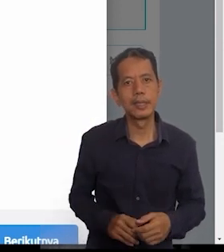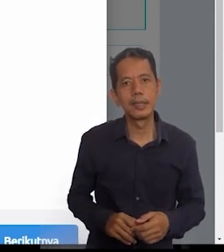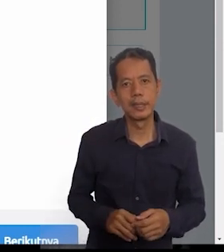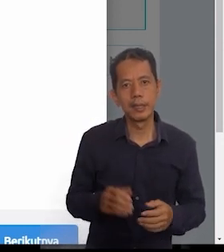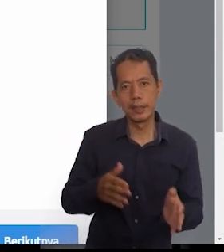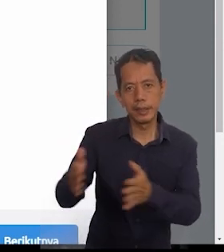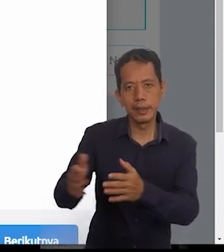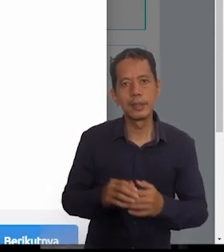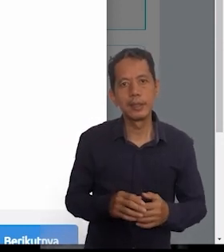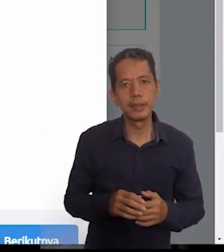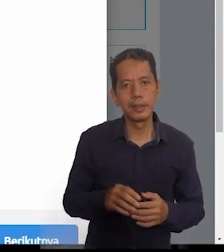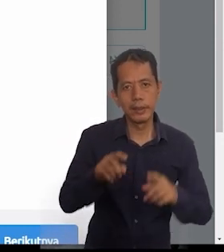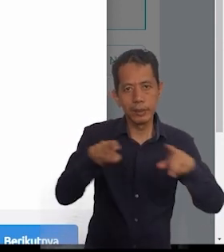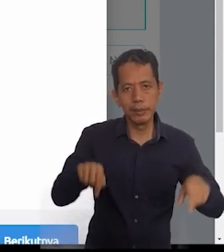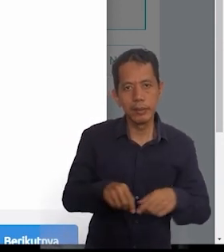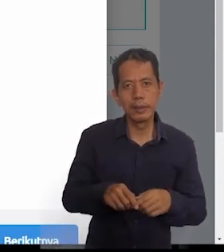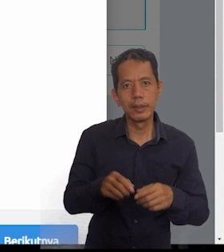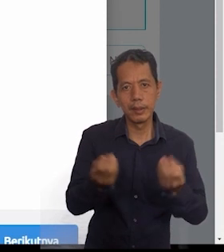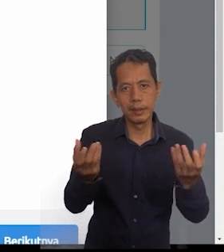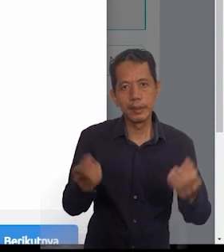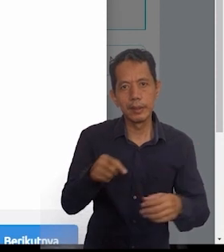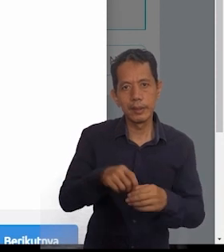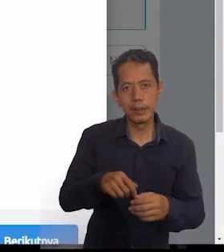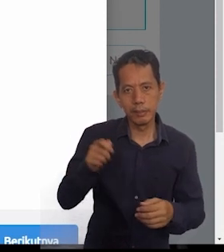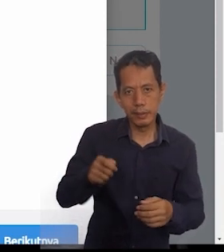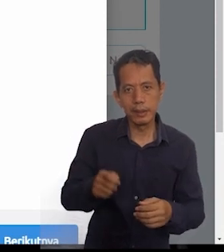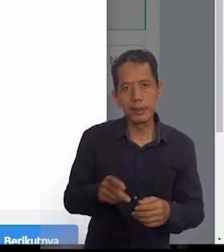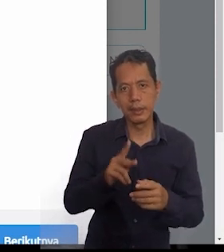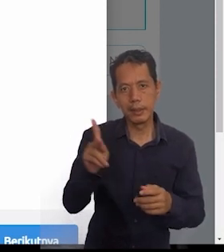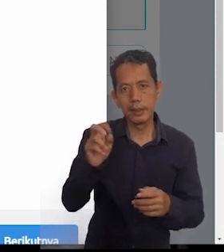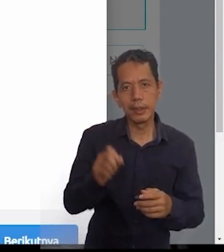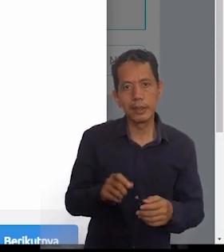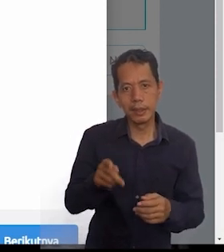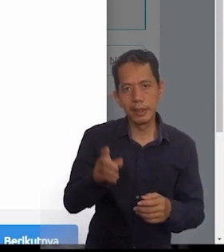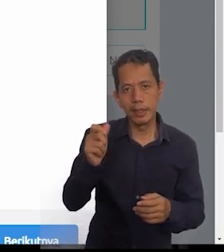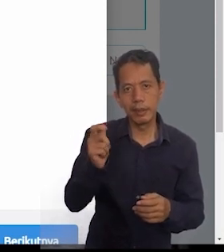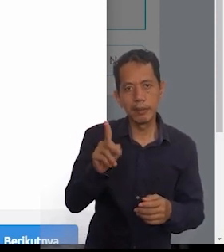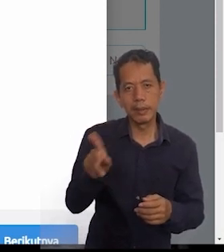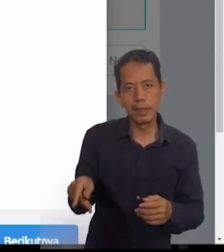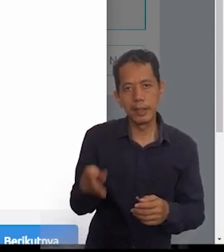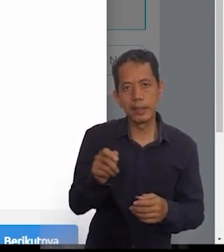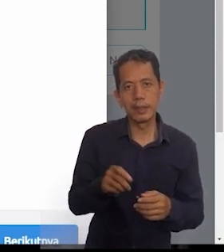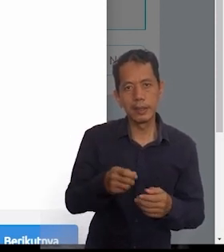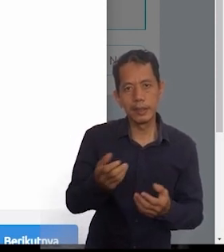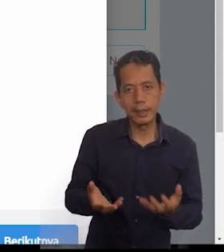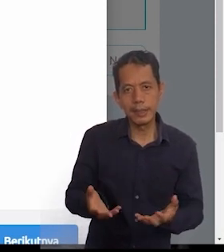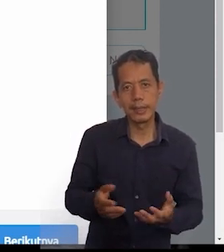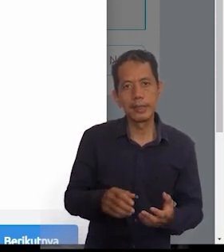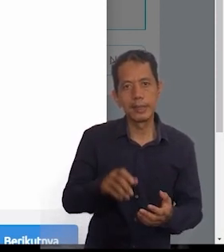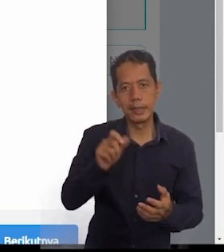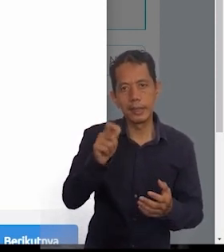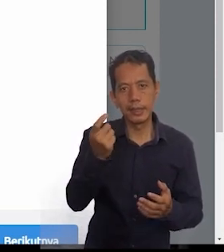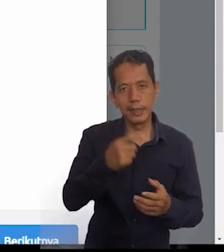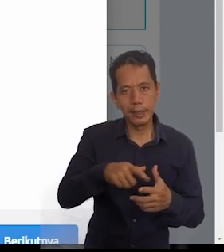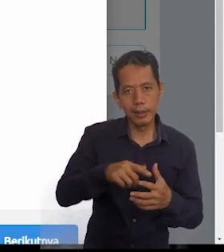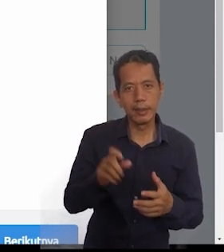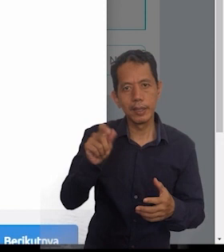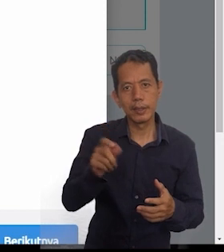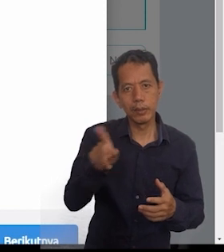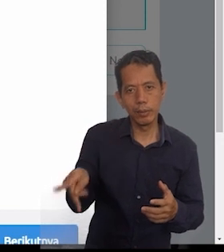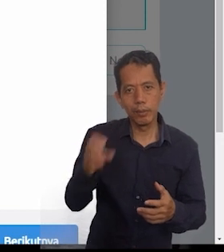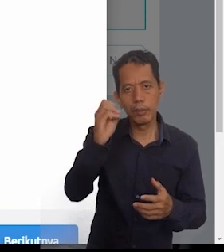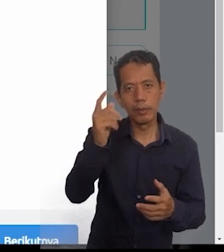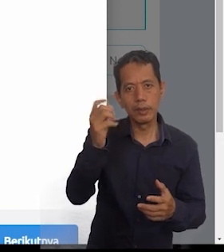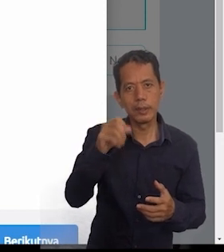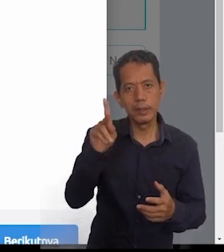Selanjutnya, surat keterangan dipidana karena kealpaan ringan atau alasan politik. Dan yang